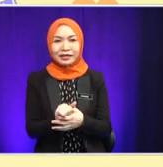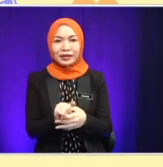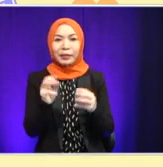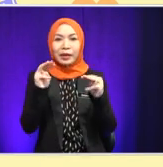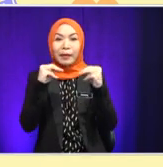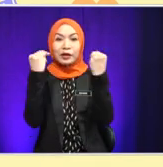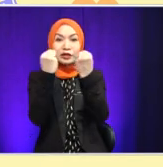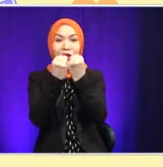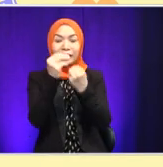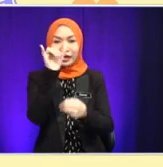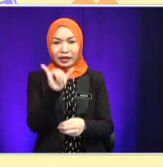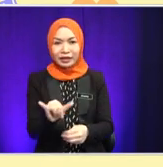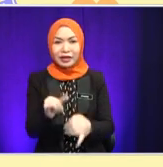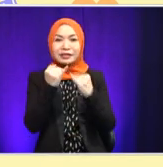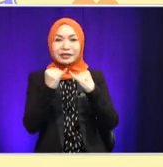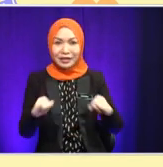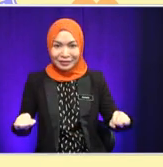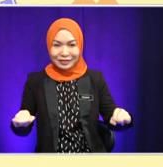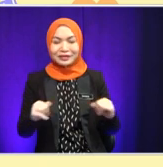semangat kita